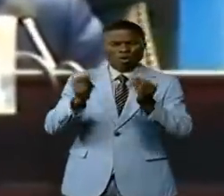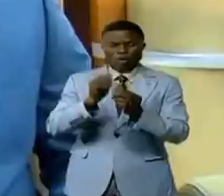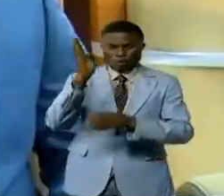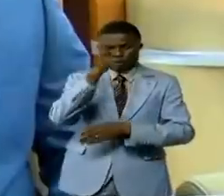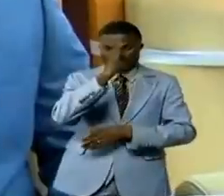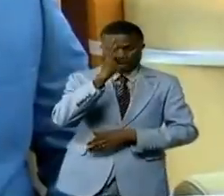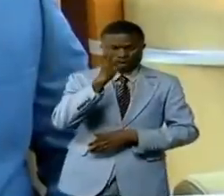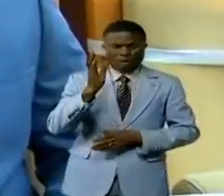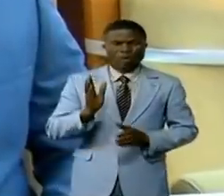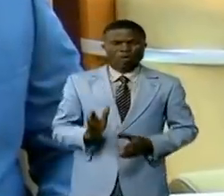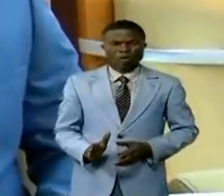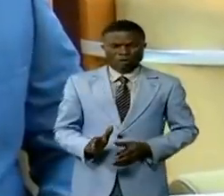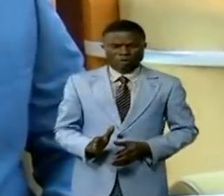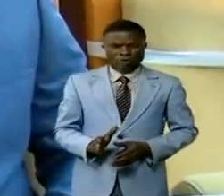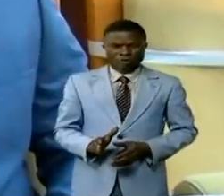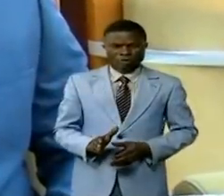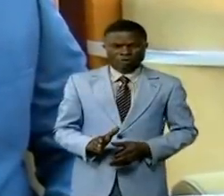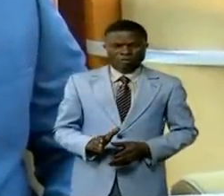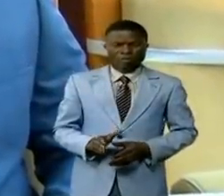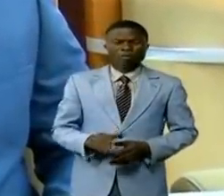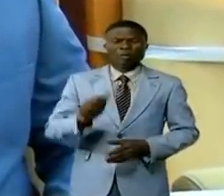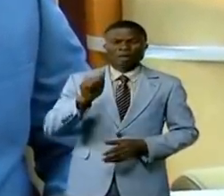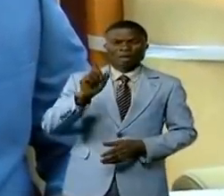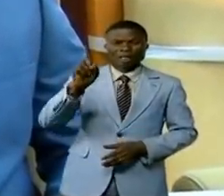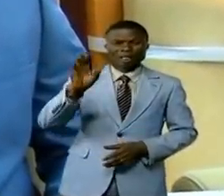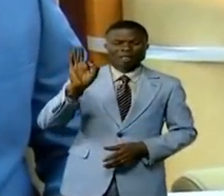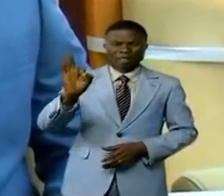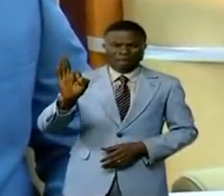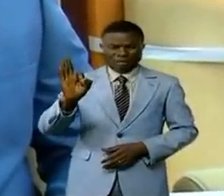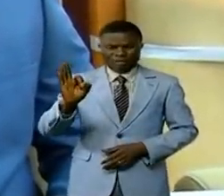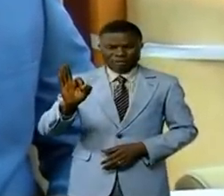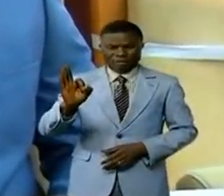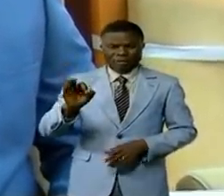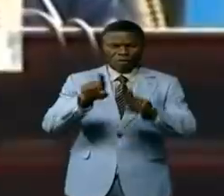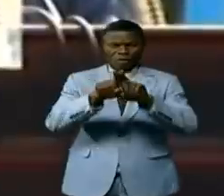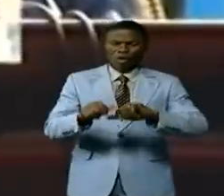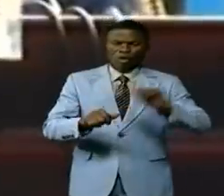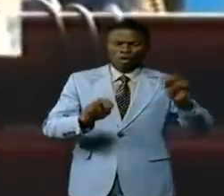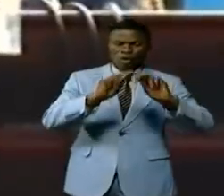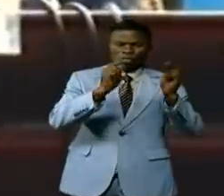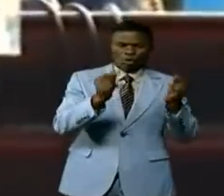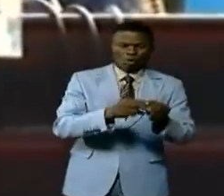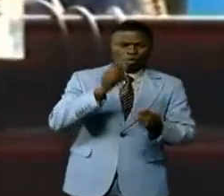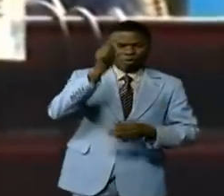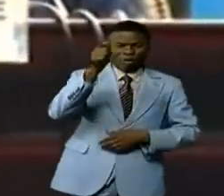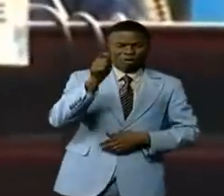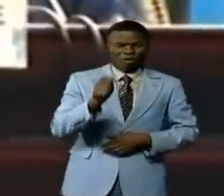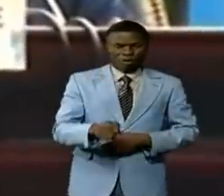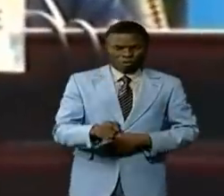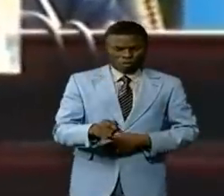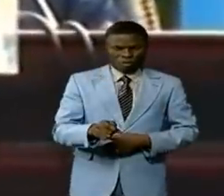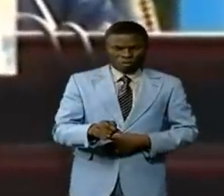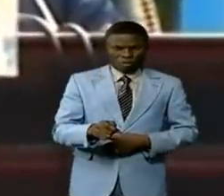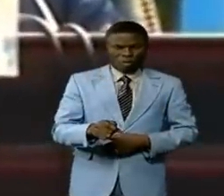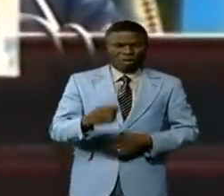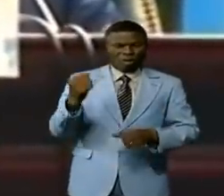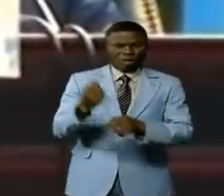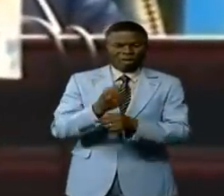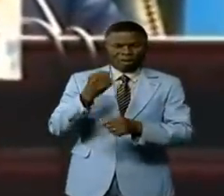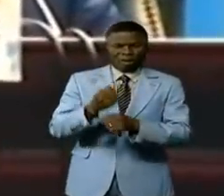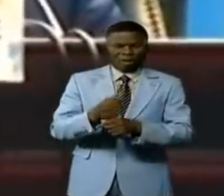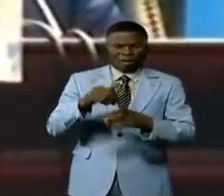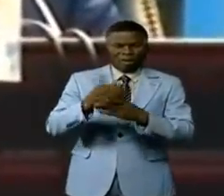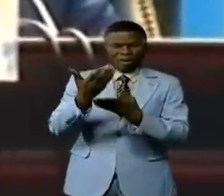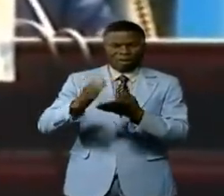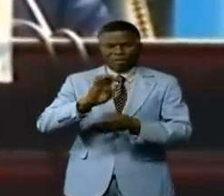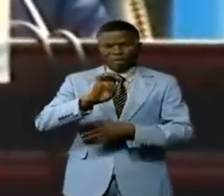terroristes, des ADF et autres groupes armés opérant dans la